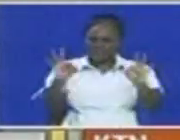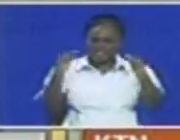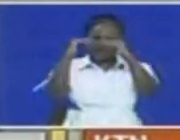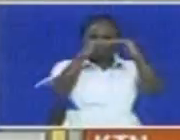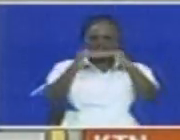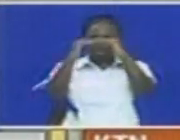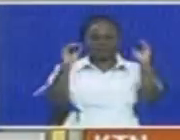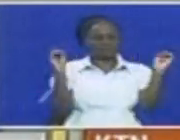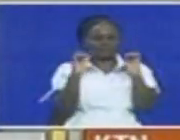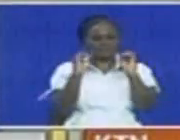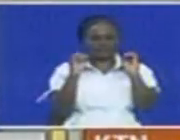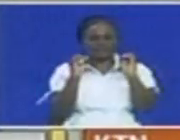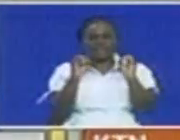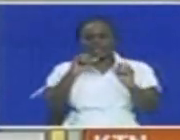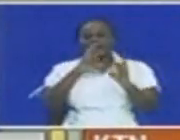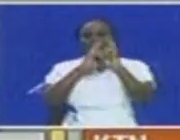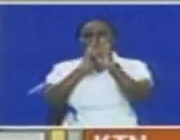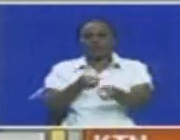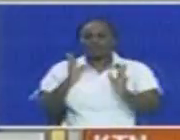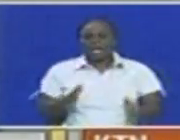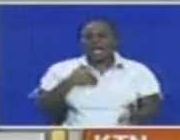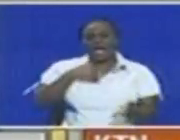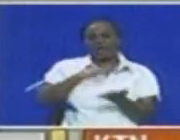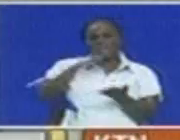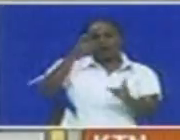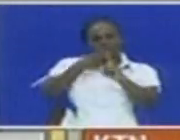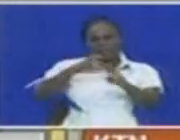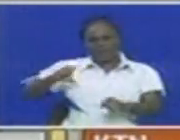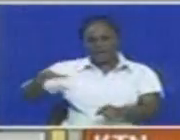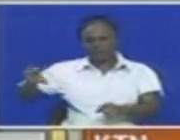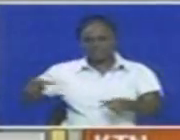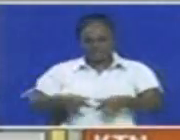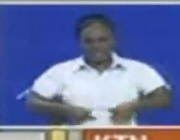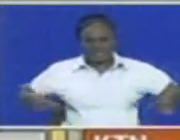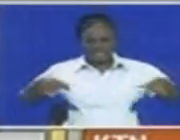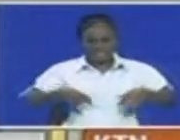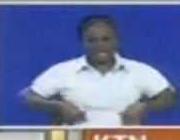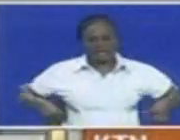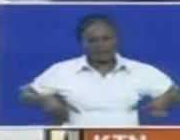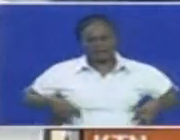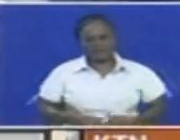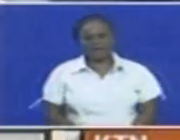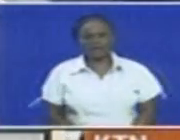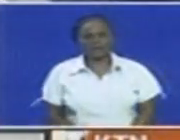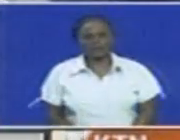haki. Hamza Yusuf anatueleza mengi zaidi kutoka kaunti ya Garissa.